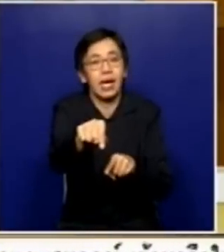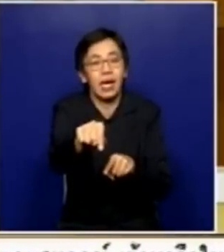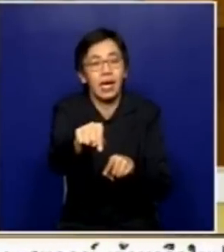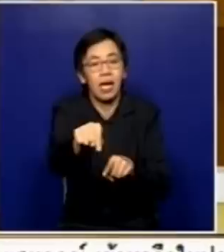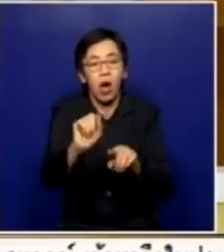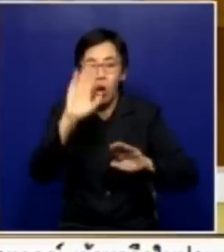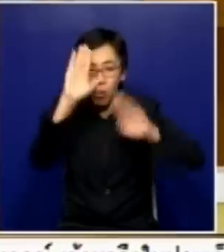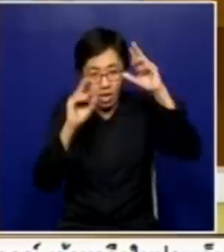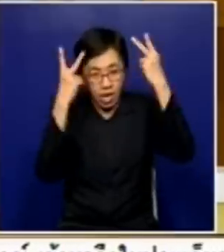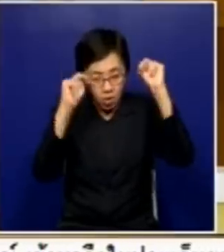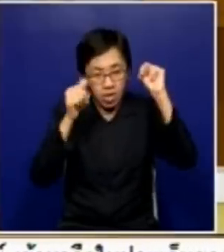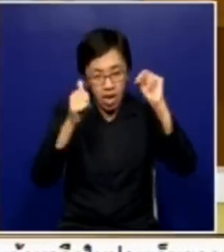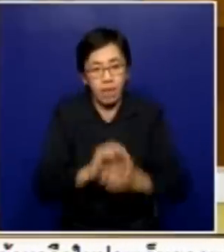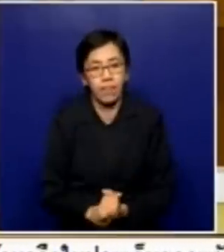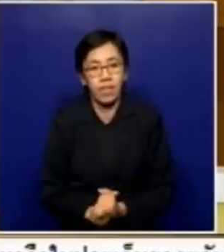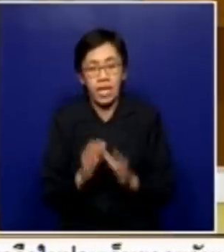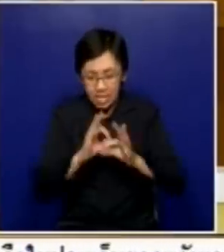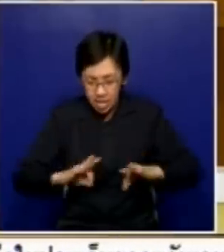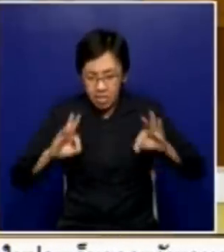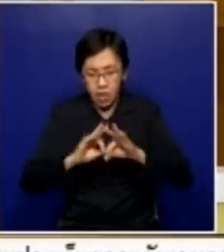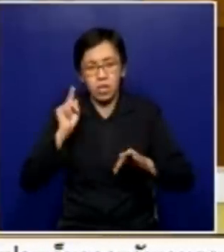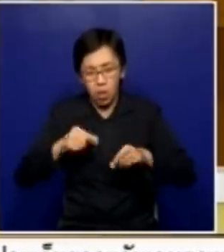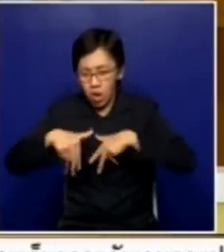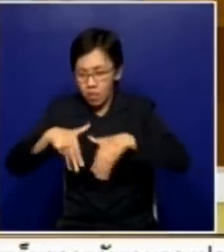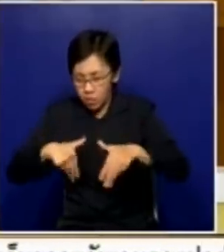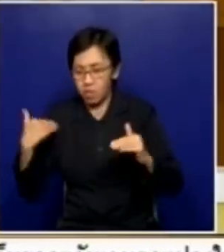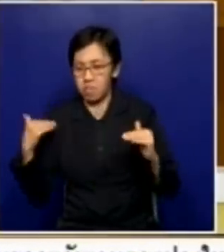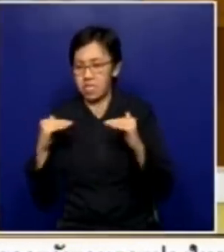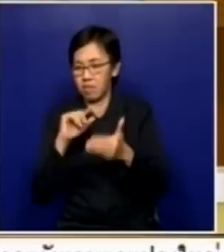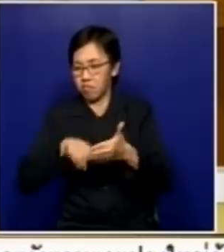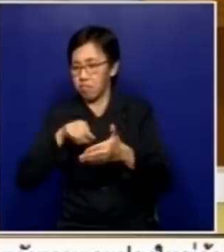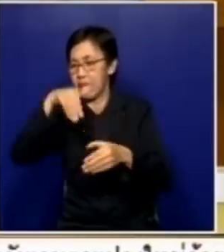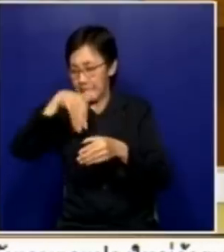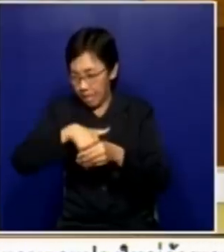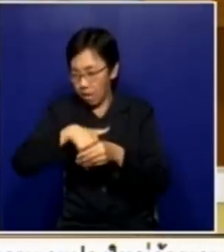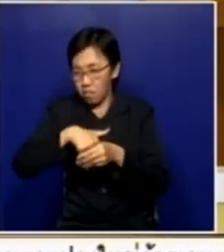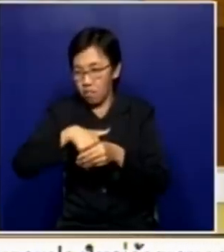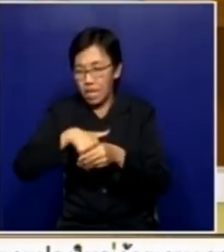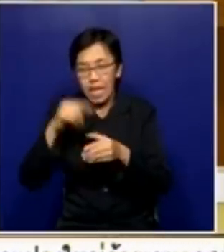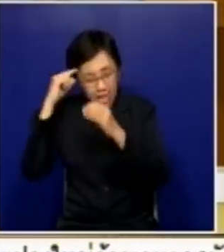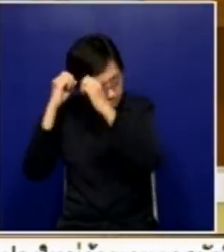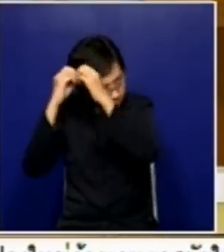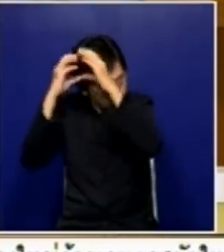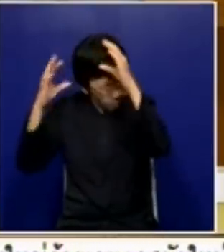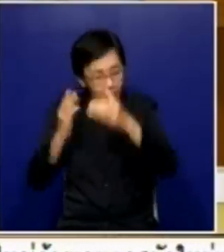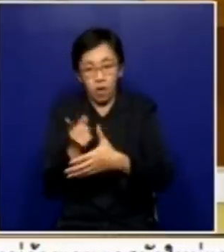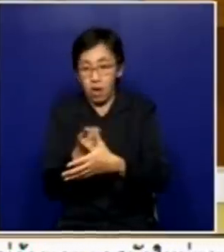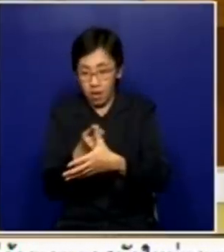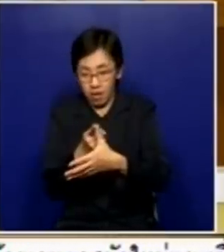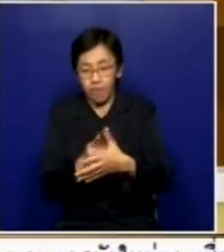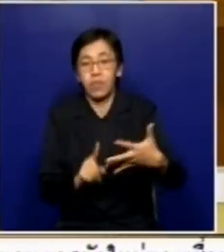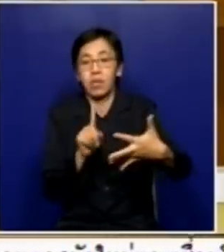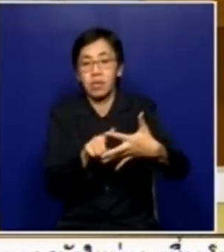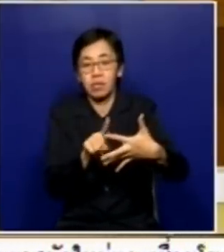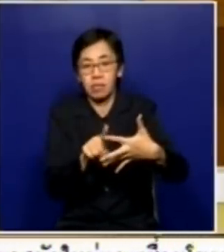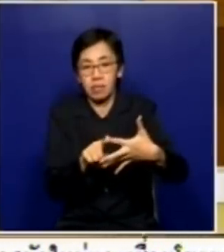ในยรฐมนตรีได้อย่างน้อยก็ตองมาจากกเลือกของปชาชนทุกคนนี่คอควฝันข้อแรกคามฝนขอที่ส